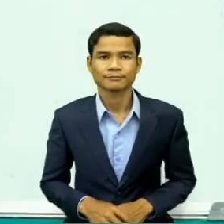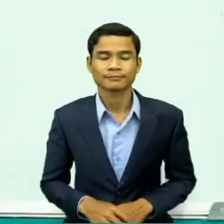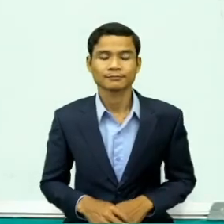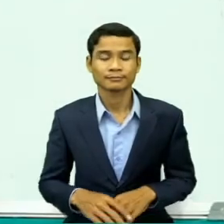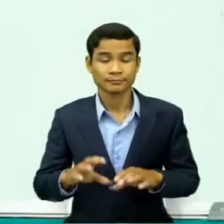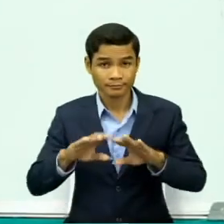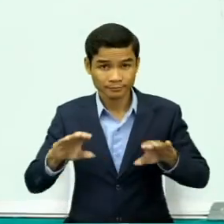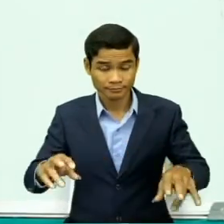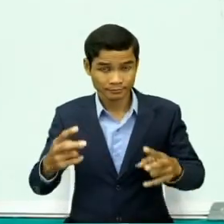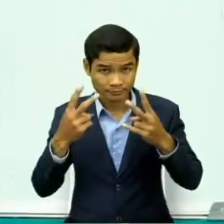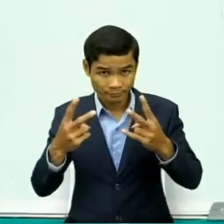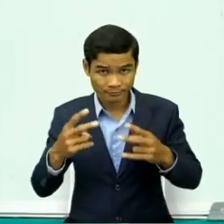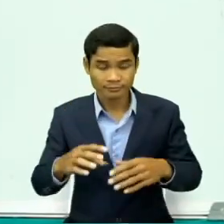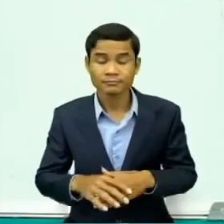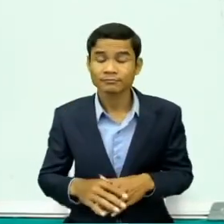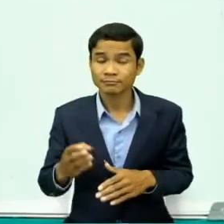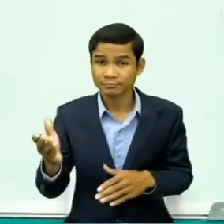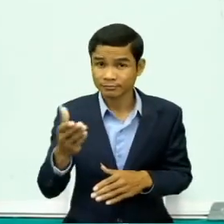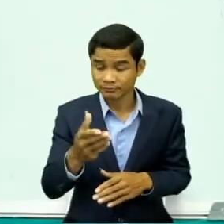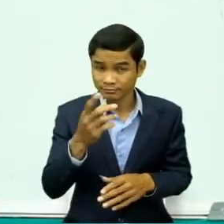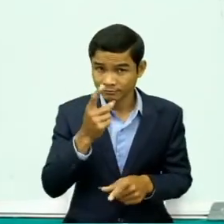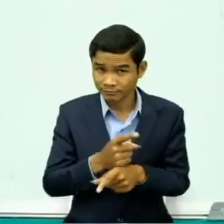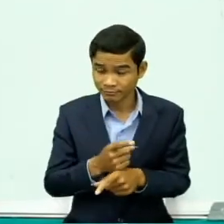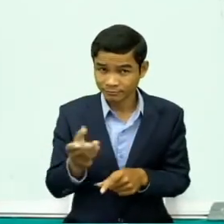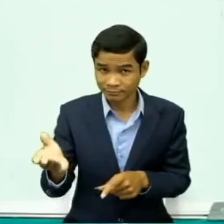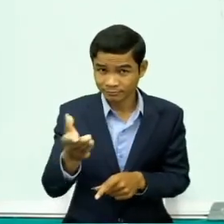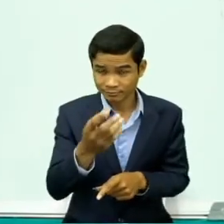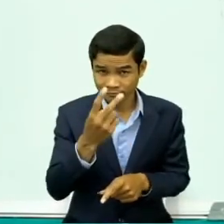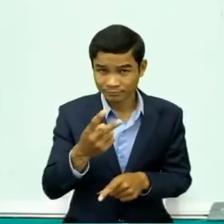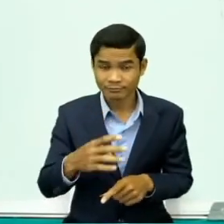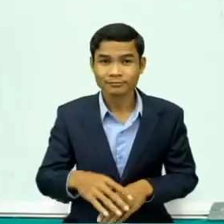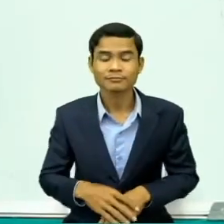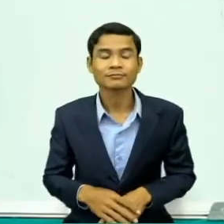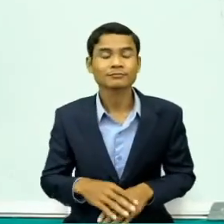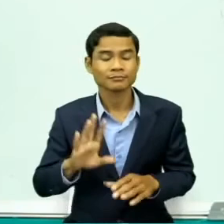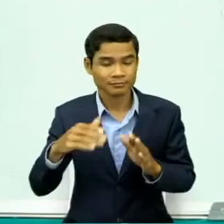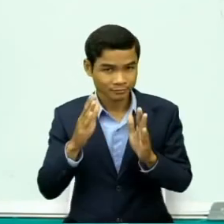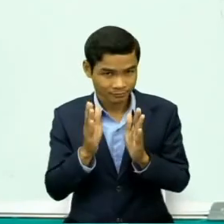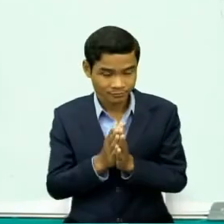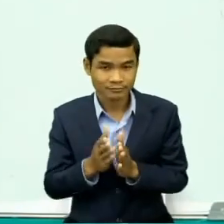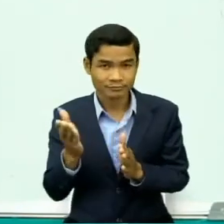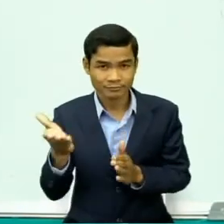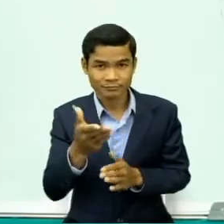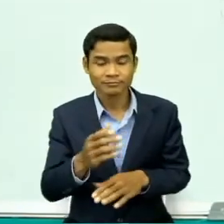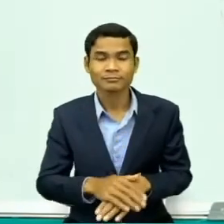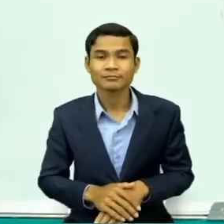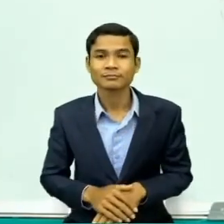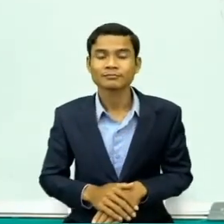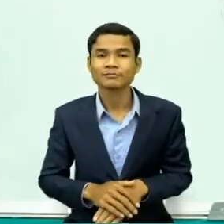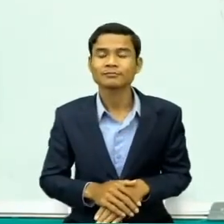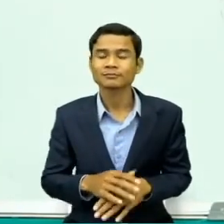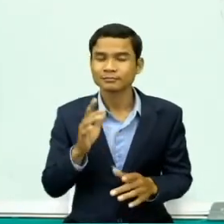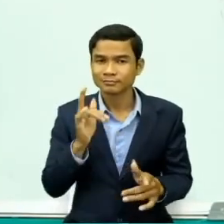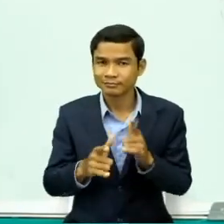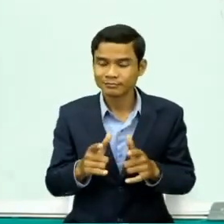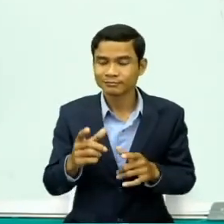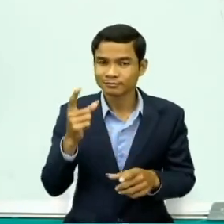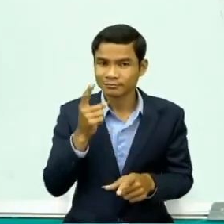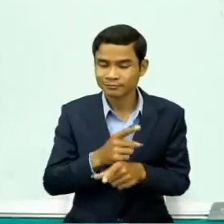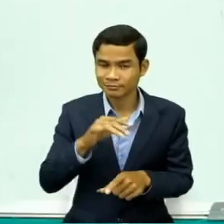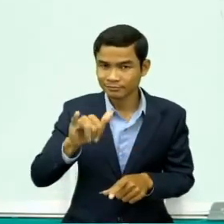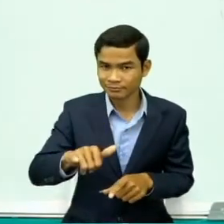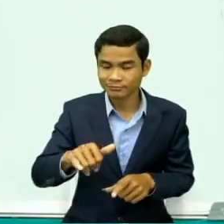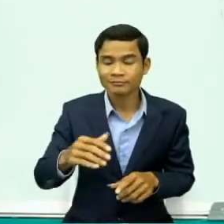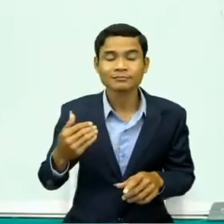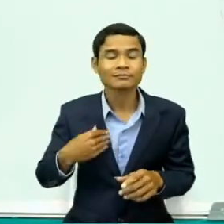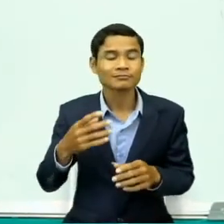chà con tiền tuột mới con trăm trai đài tế chà ạ con đá nơi mình toàn trầm trời tới con ai cá làm